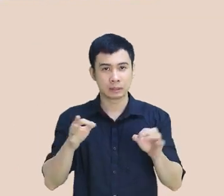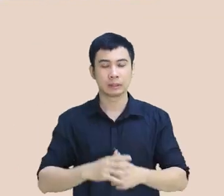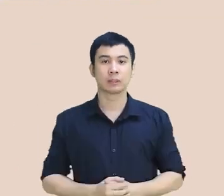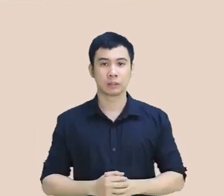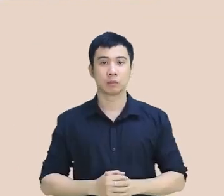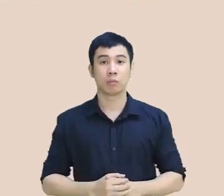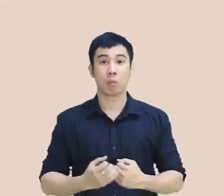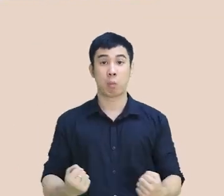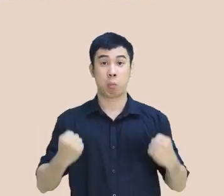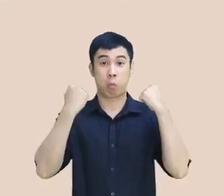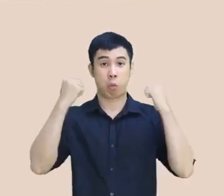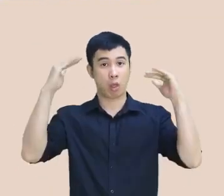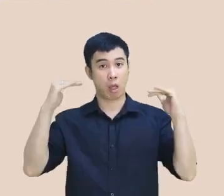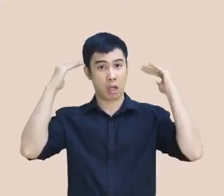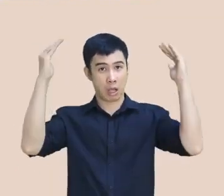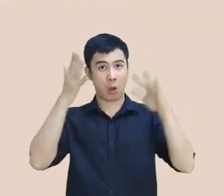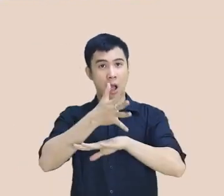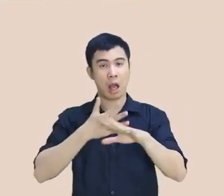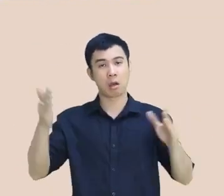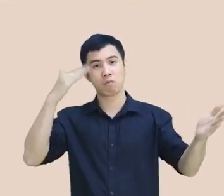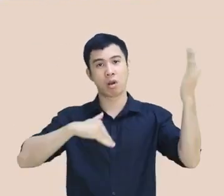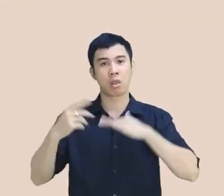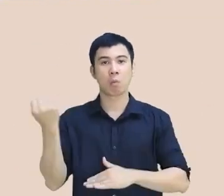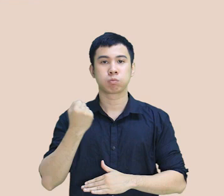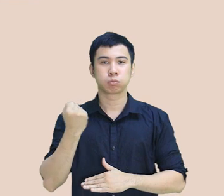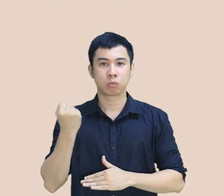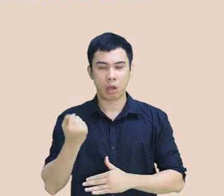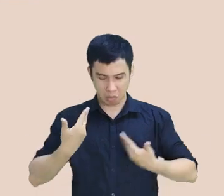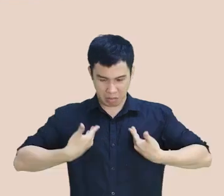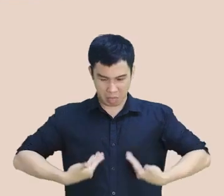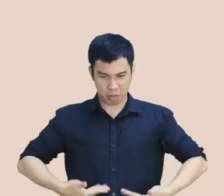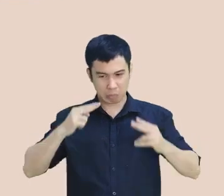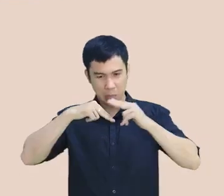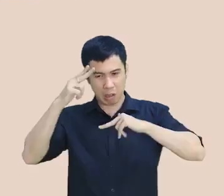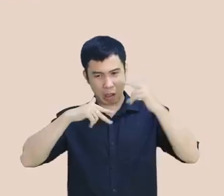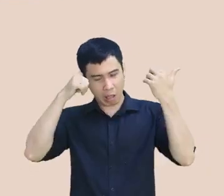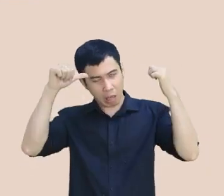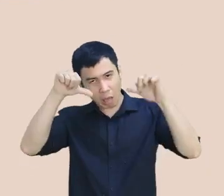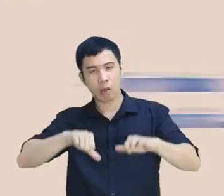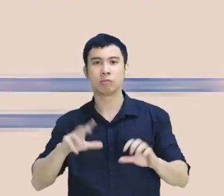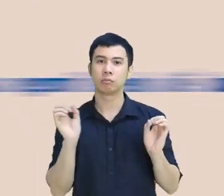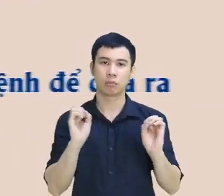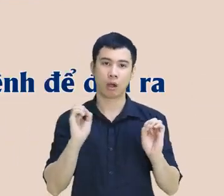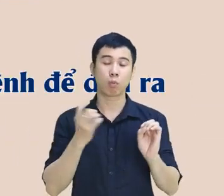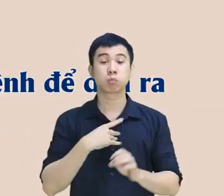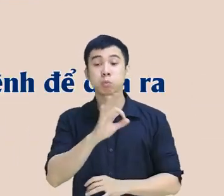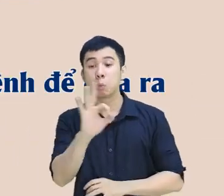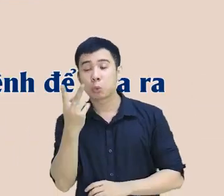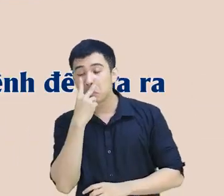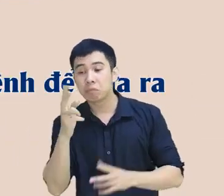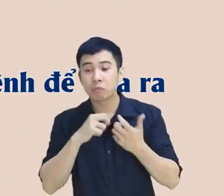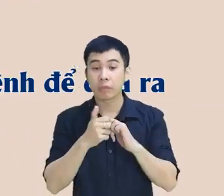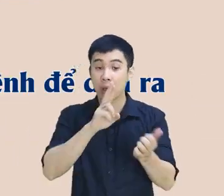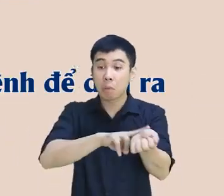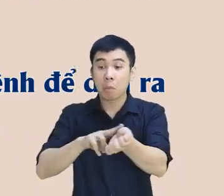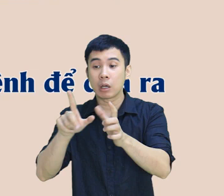duy trì và nâng cao thể lực, tăng cường khả năng vận động, ngăn chặn sự suy giảm thể chất và tinh thần. Tùy thuộc vào tình